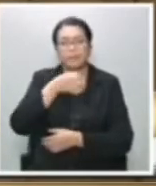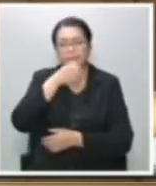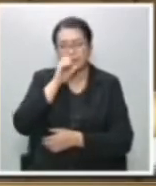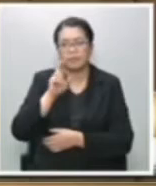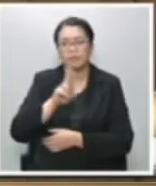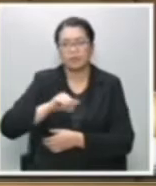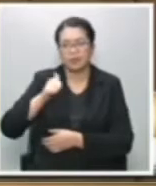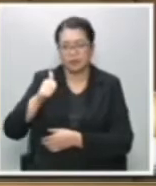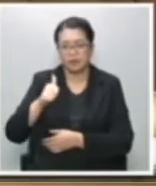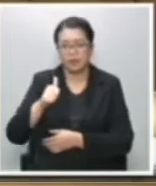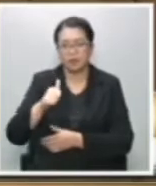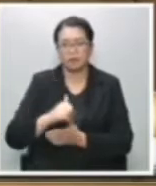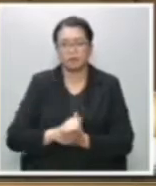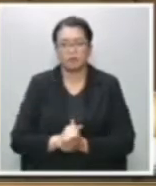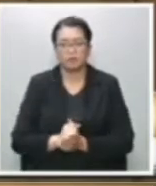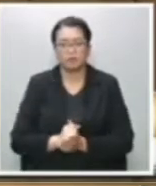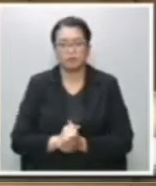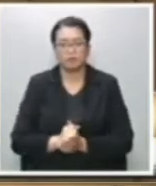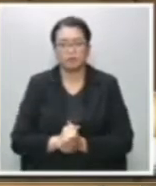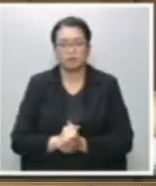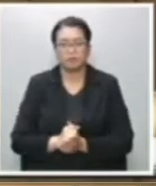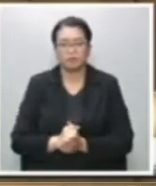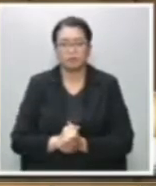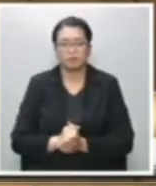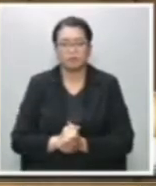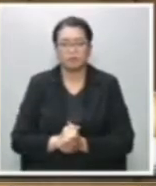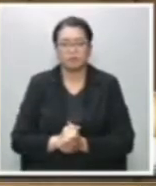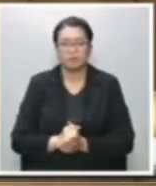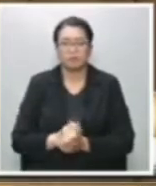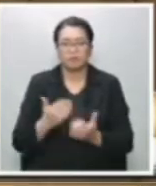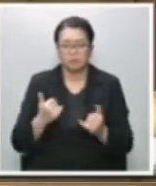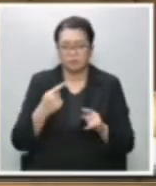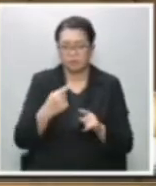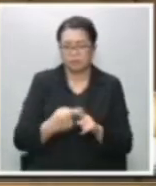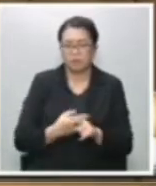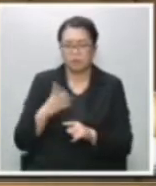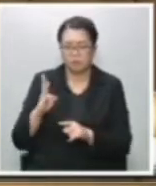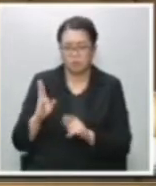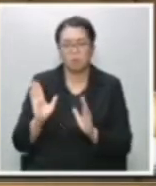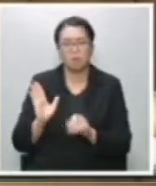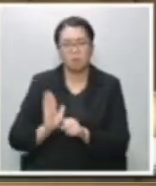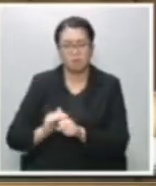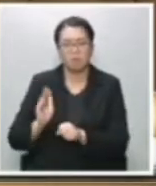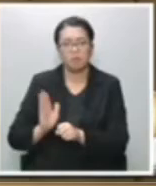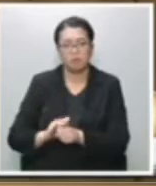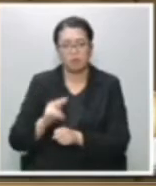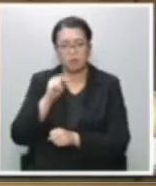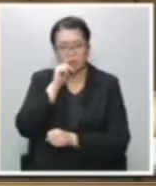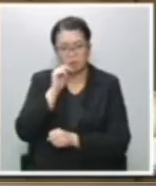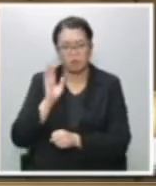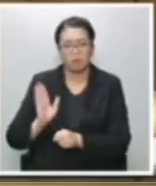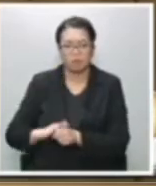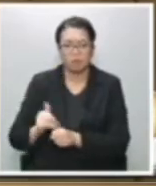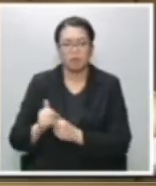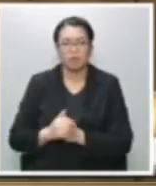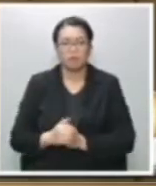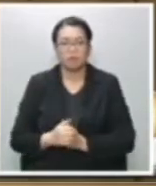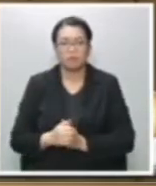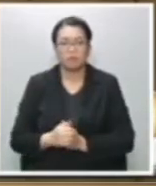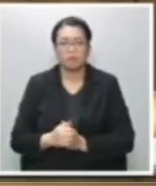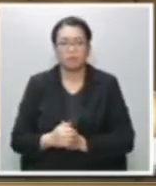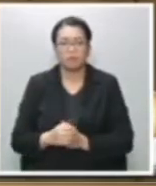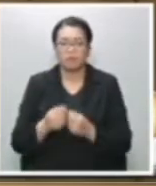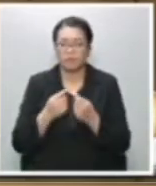ในพื้นที่ได้ตลอดเวลาจนถึงเดือนมิถุนายนนะครับโดยที่ว่า